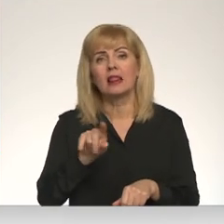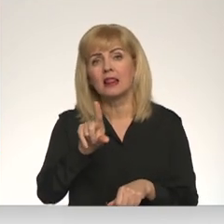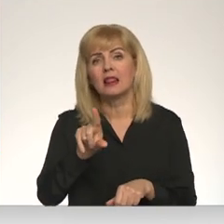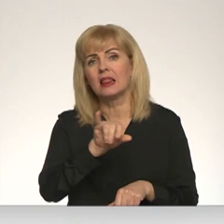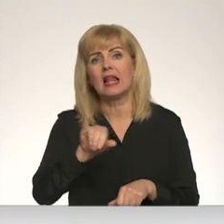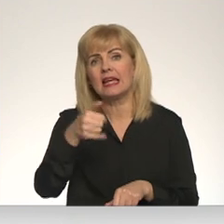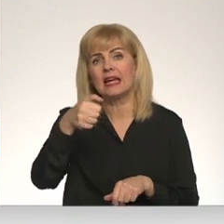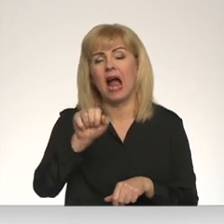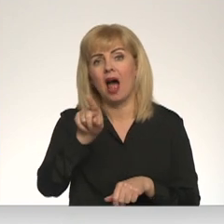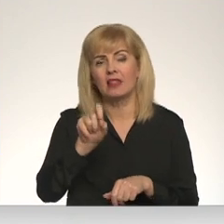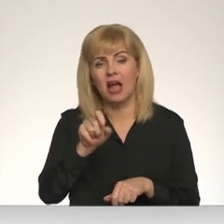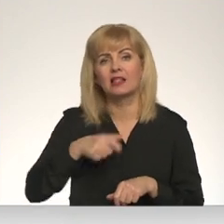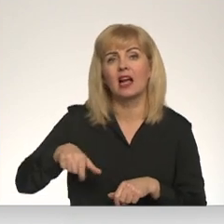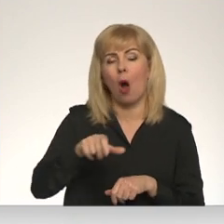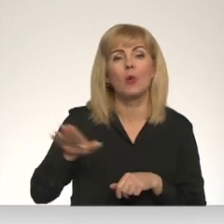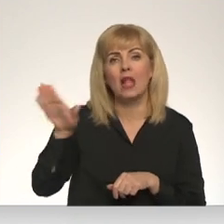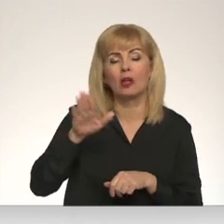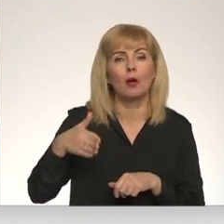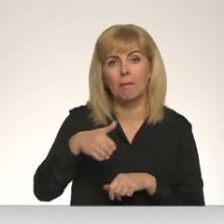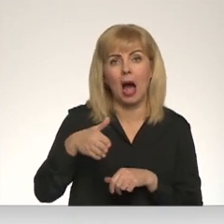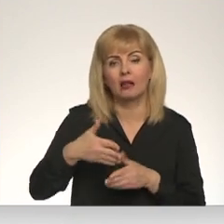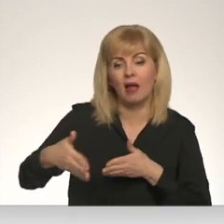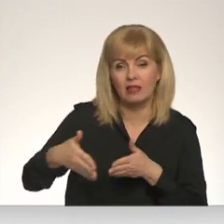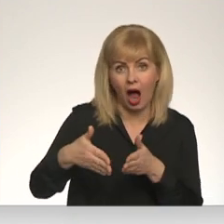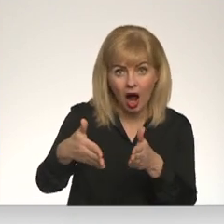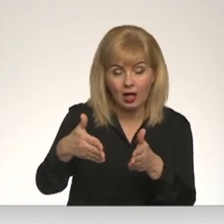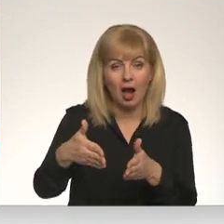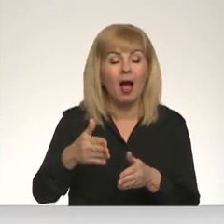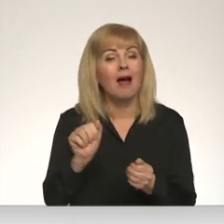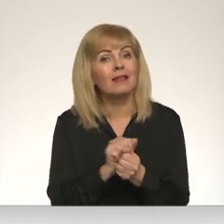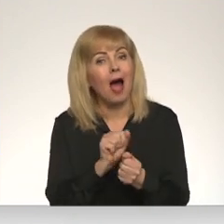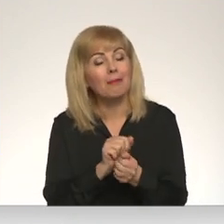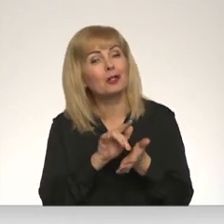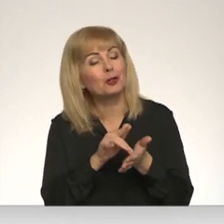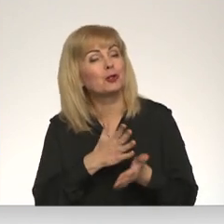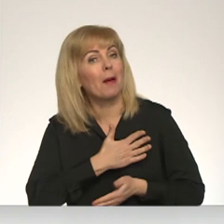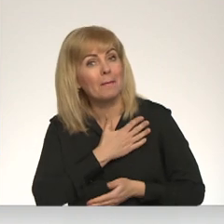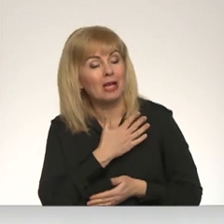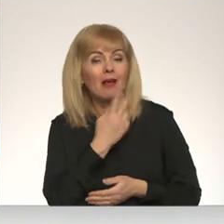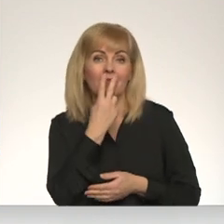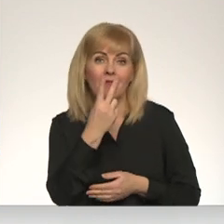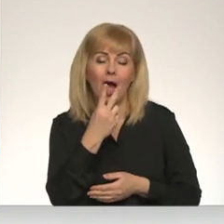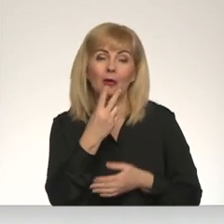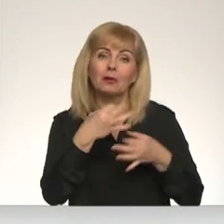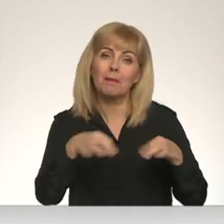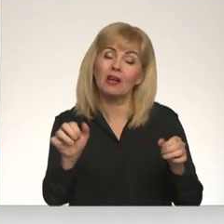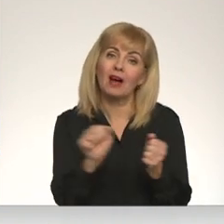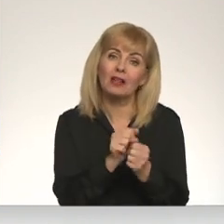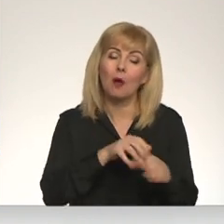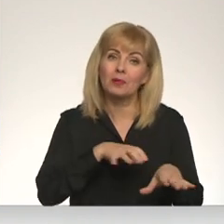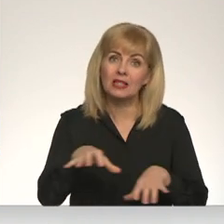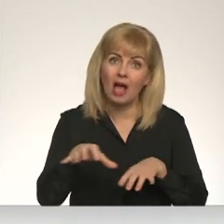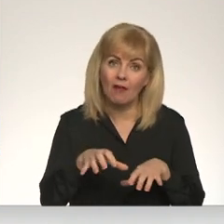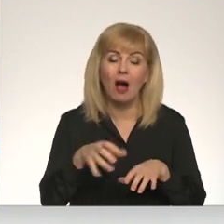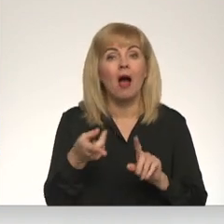taka Gaujas Nacionālā parka teritorijā, kur dabas mīļotāji un tūristi dodas vērot savvaļas dzīvniekus, ieguvusi